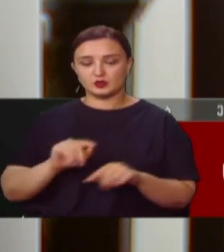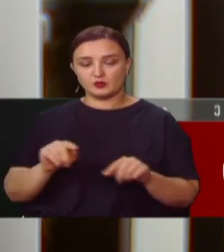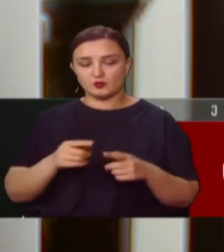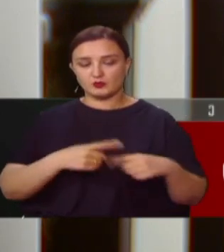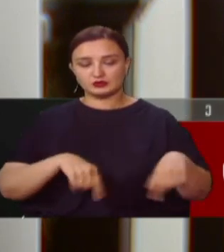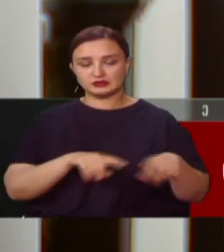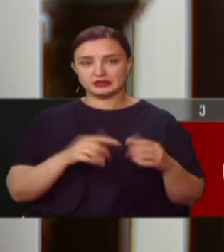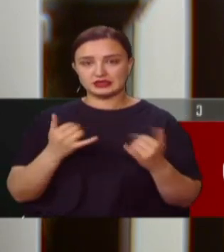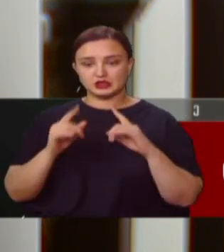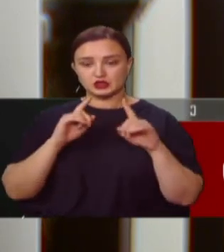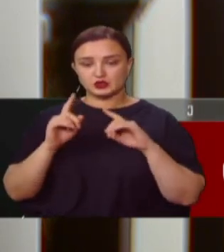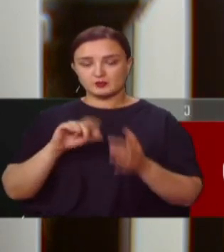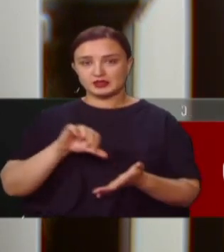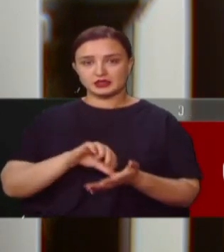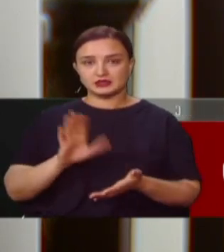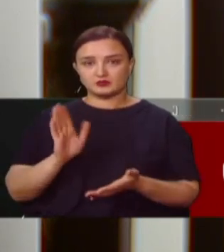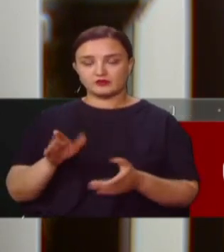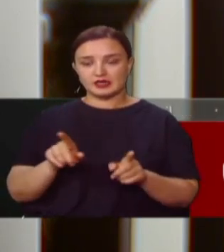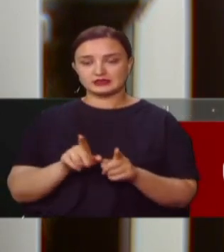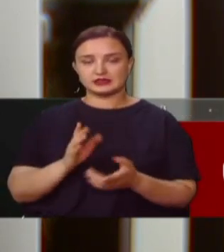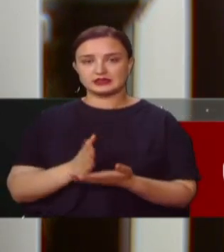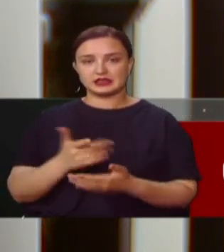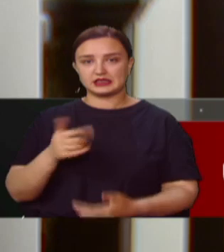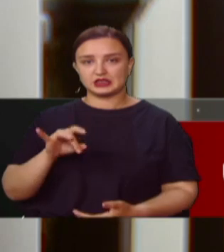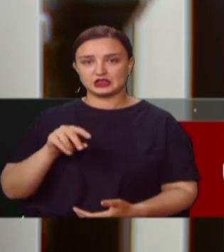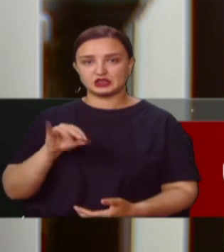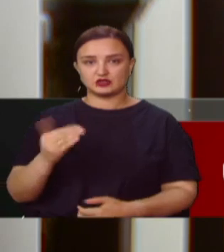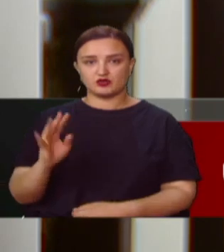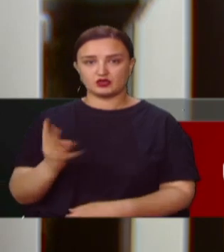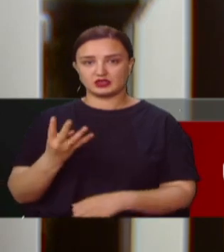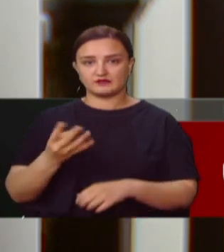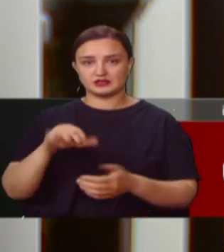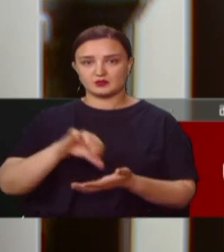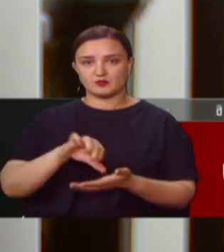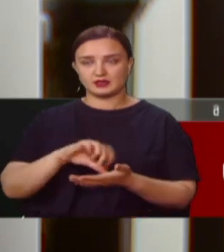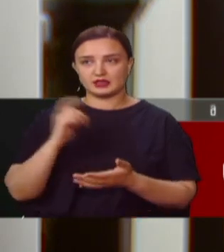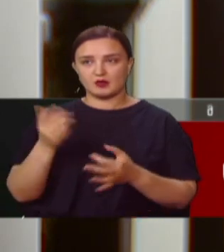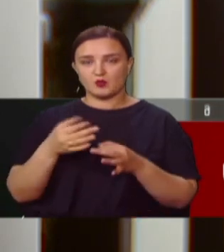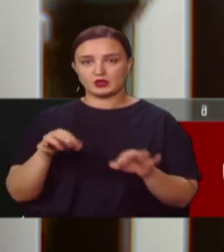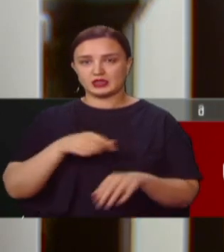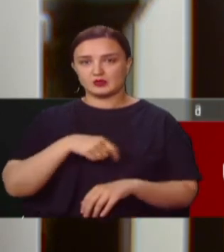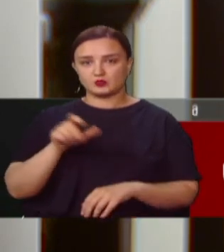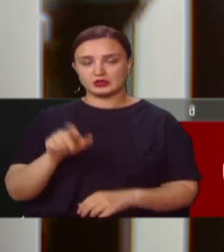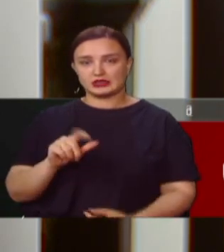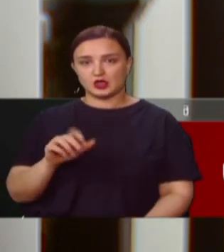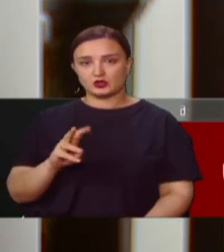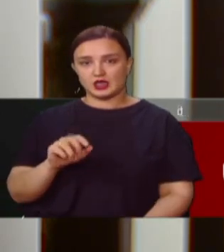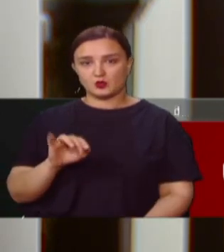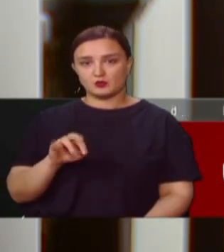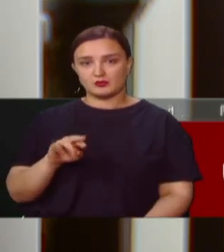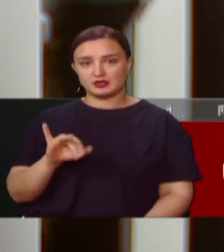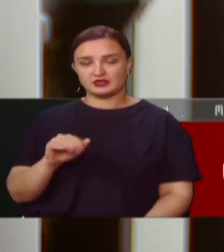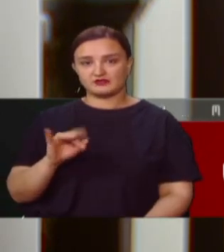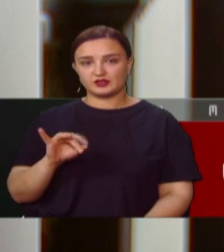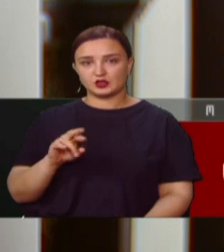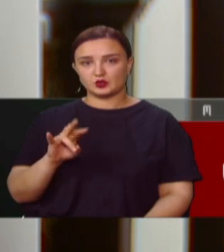ნაწილს, რომელიც დღეს ხდომაზე დასწრებას აპირებს, ასეთი არის ჯირჩის ოთხი წარმომადგენელი, დამოუკიდებელი დეპუტატი თეონა აქუბარდია და ასევე